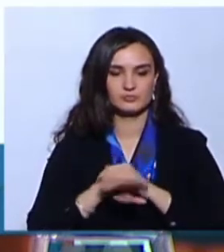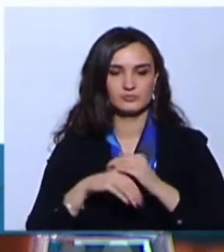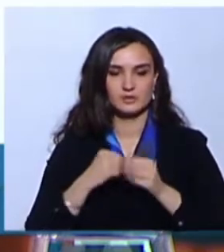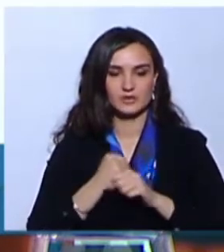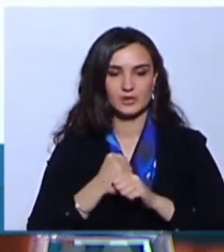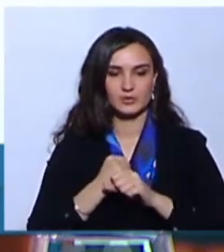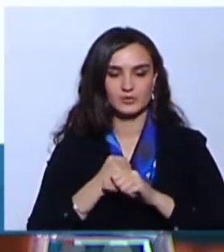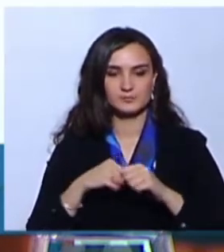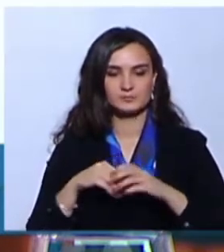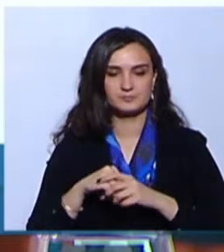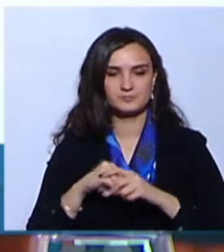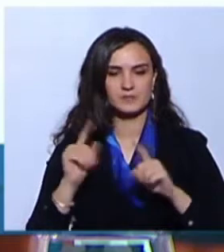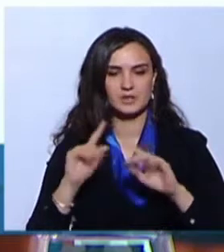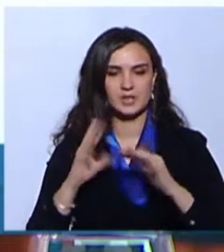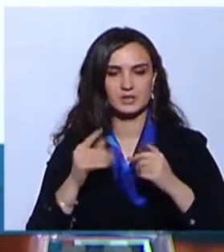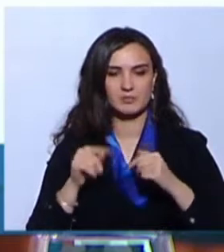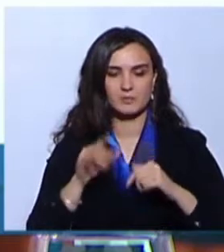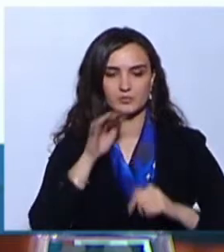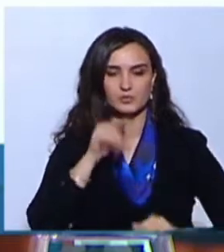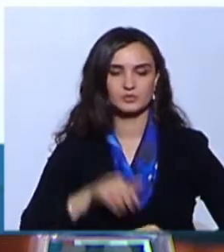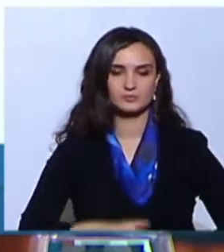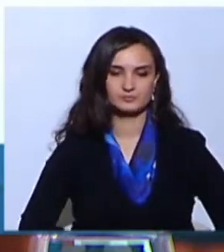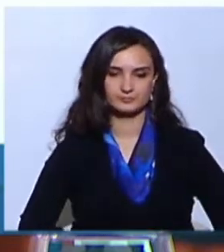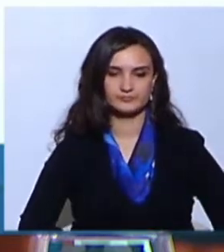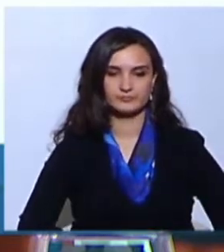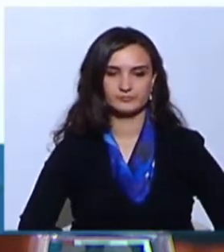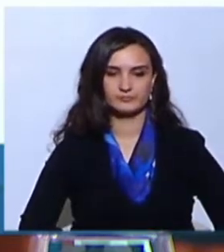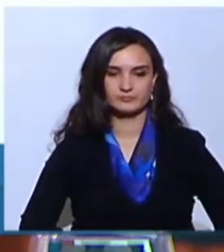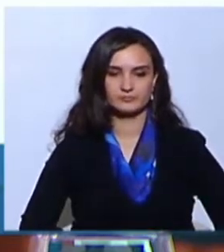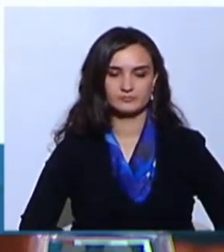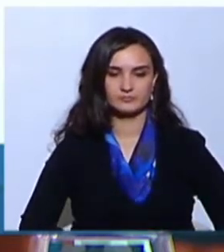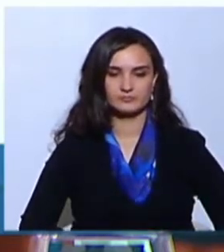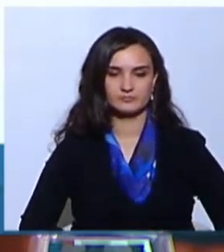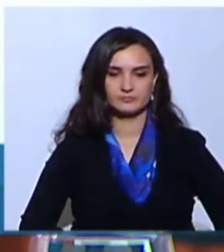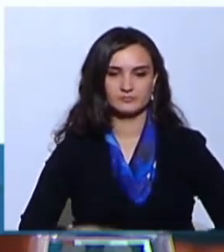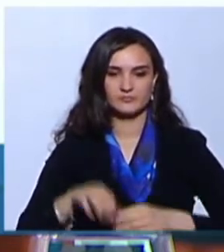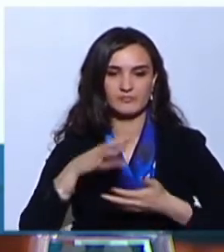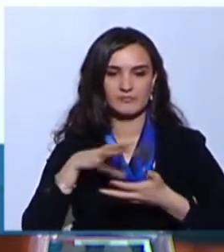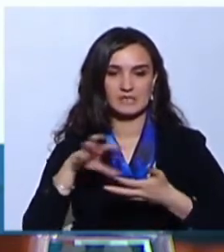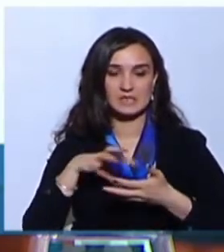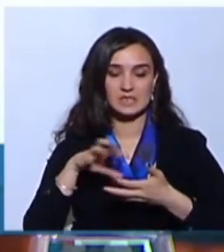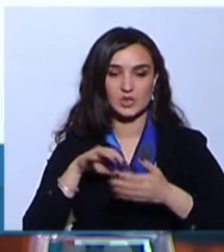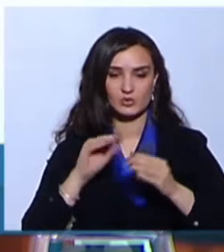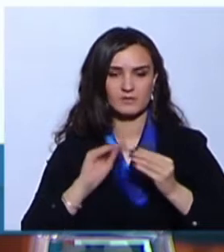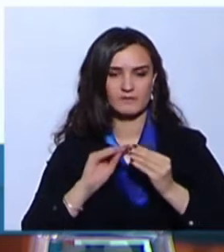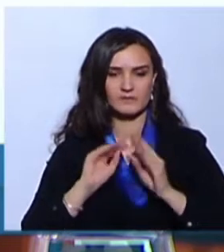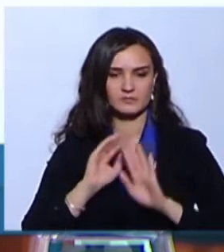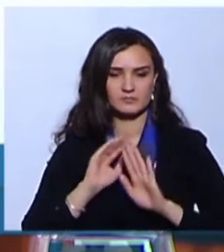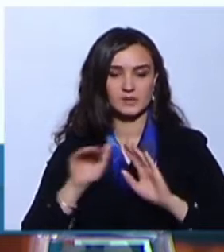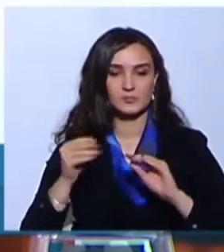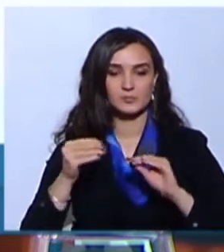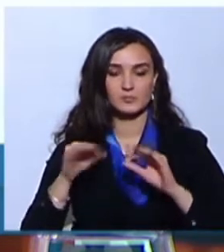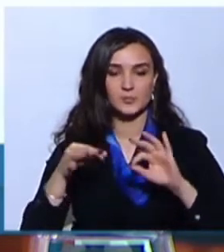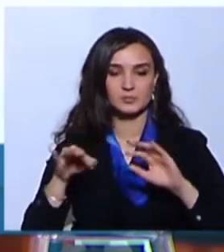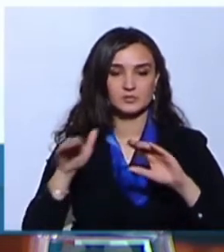გავამრავლოთ. რა ხდება ასეთ შემთხვევაში? ქსეროქსი თავისთვის არის, თუ მასში არჩავდებთ ამ ფურცელს გასამრავლებლად და